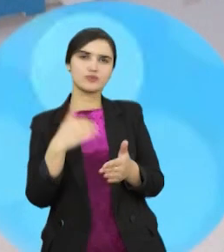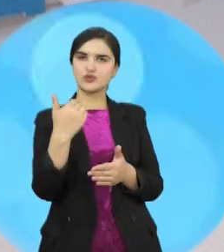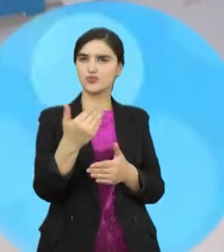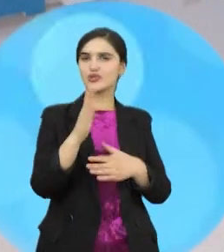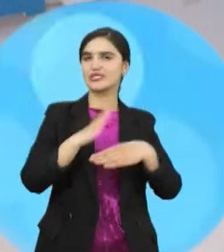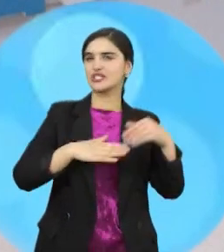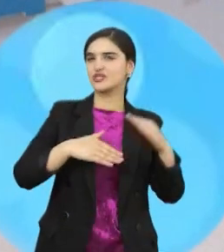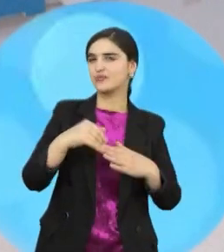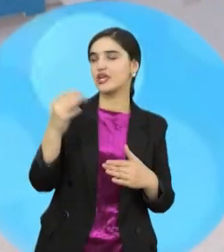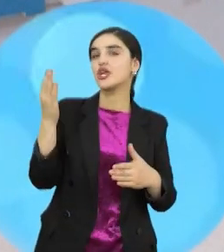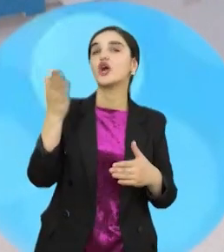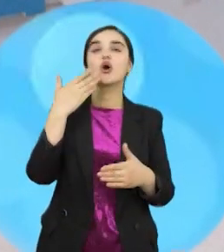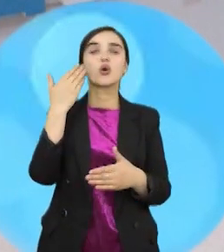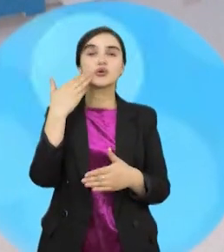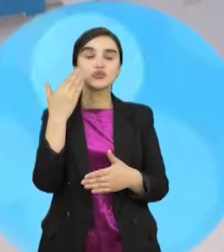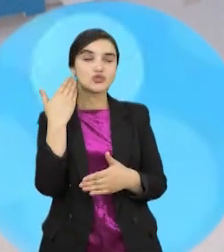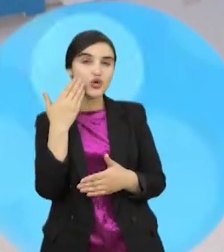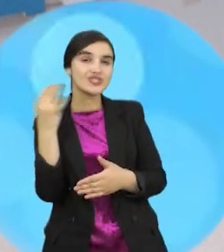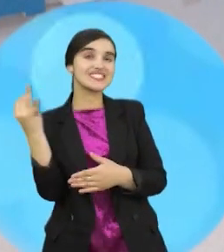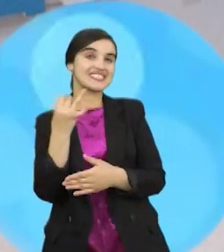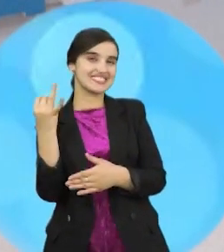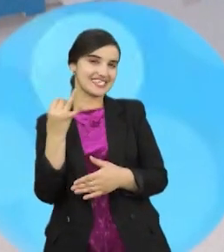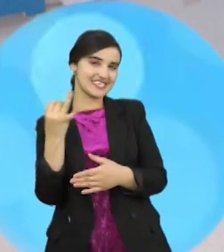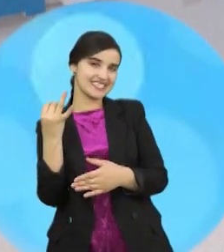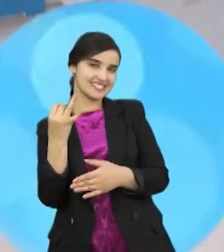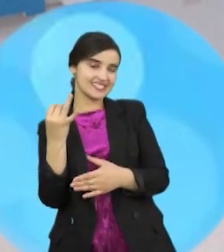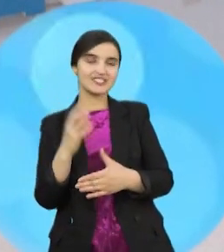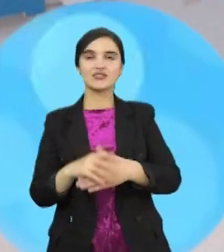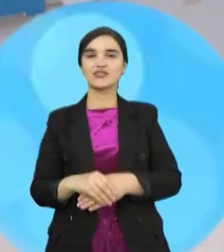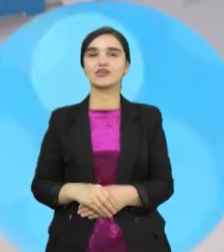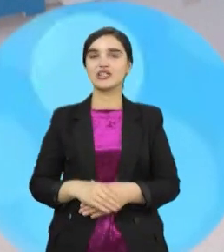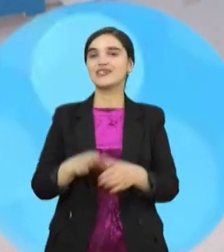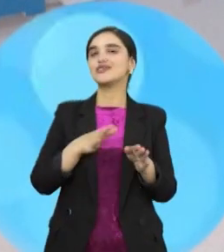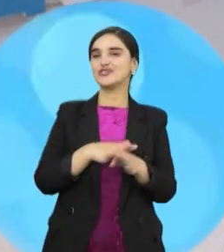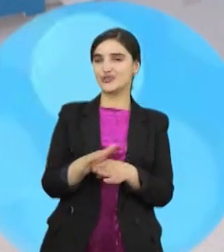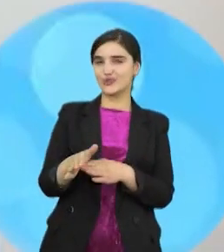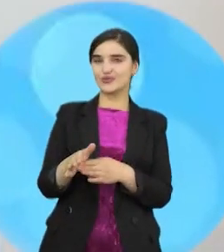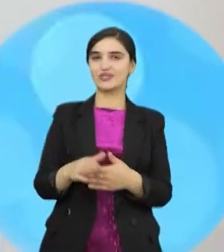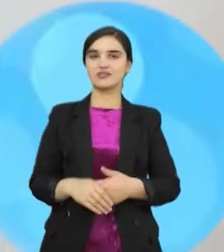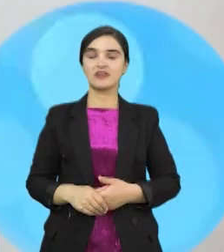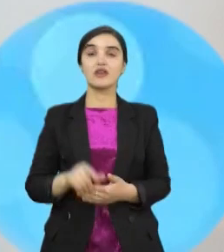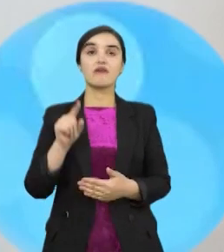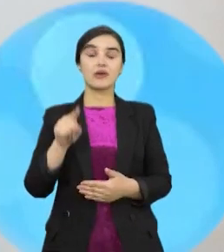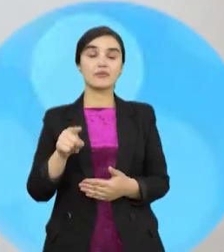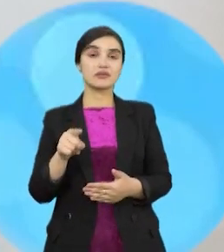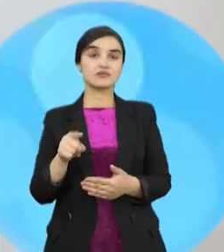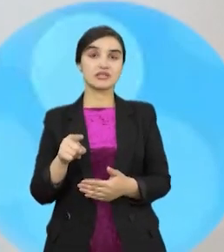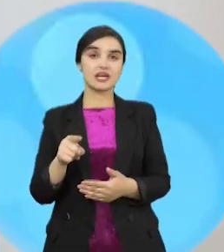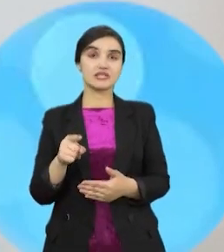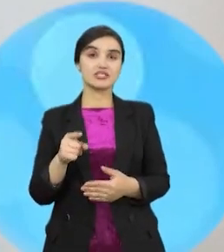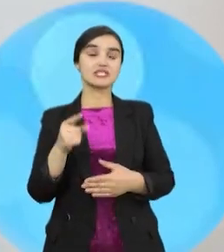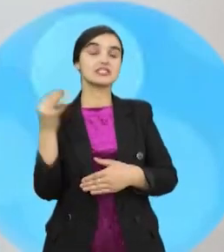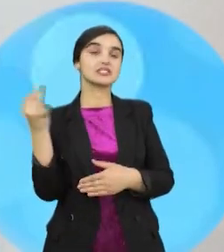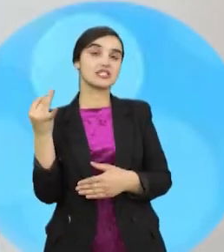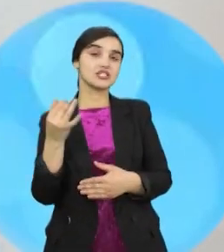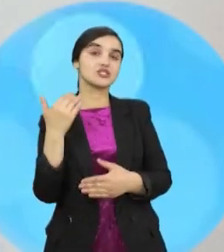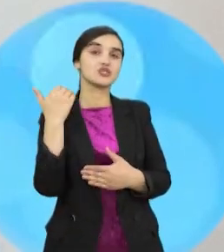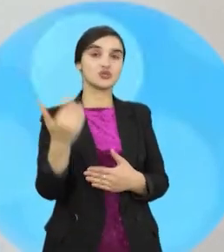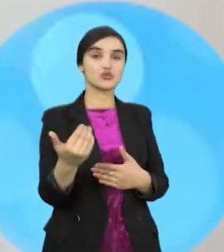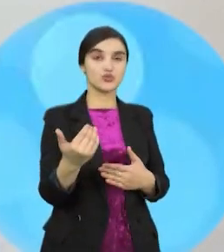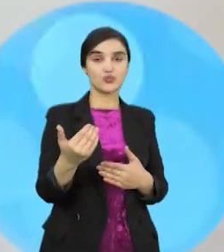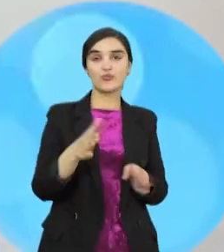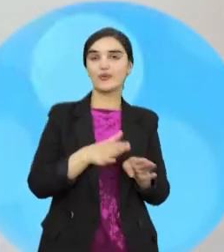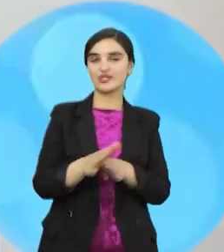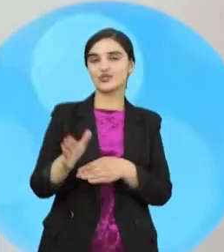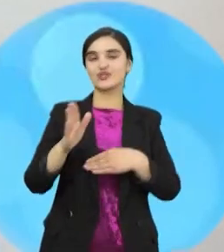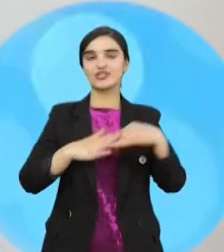تجربه آسان، جالب و خیلی شوق‌آور رو اجرا میکنید و همین طور شوق و هوس خود را به